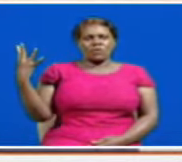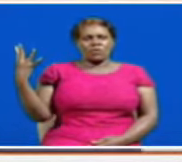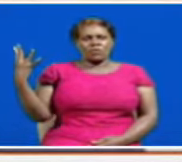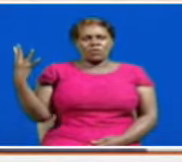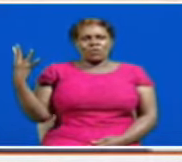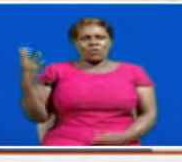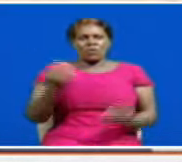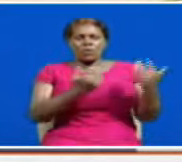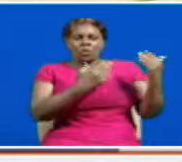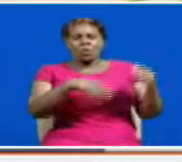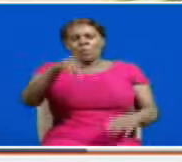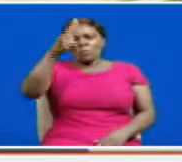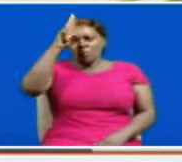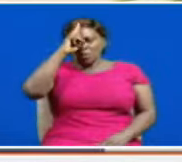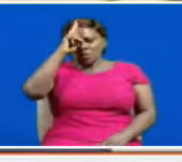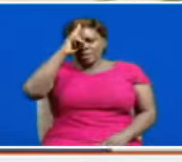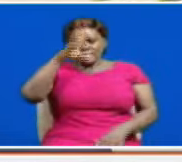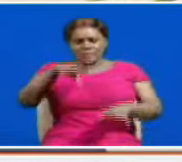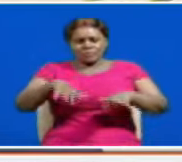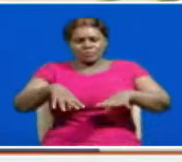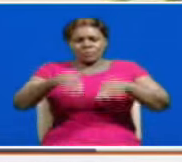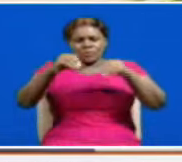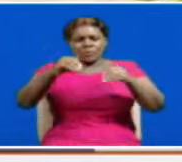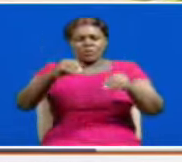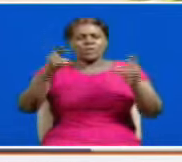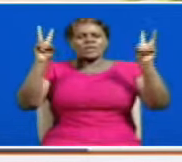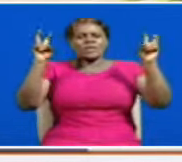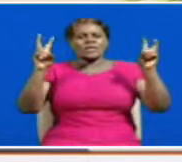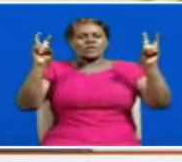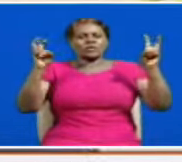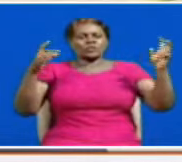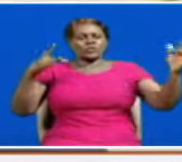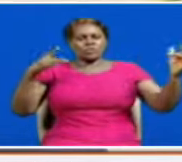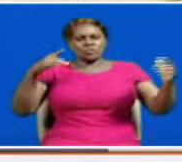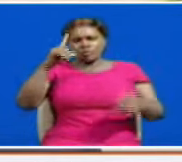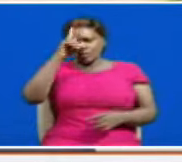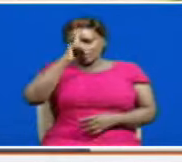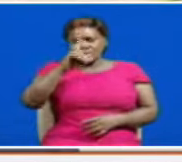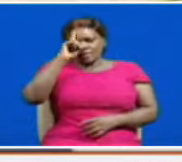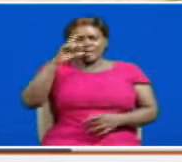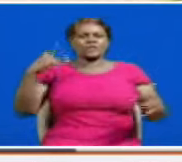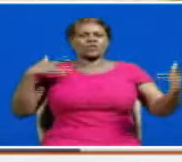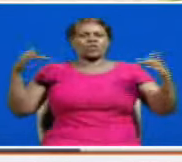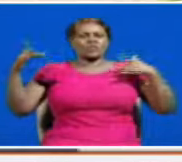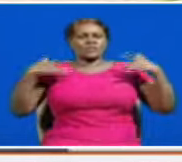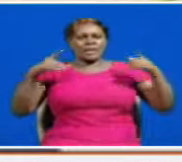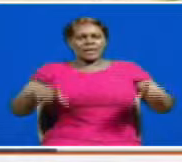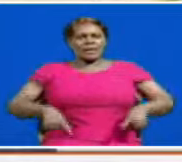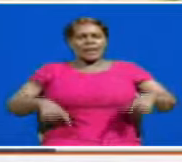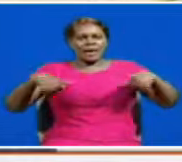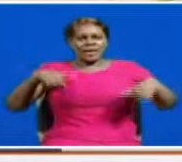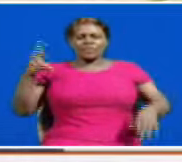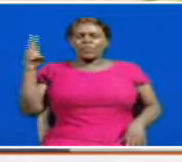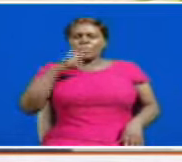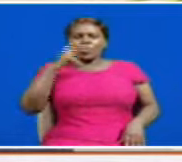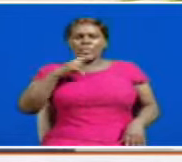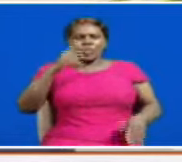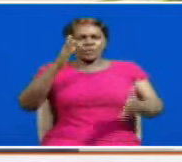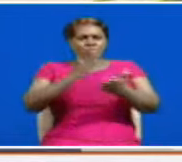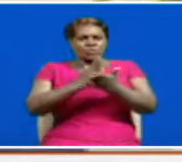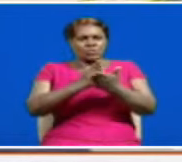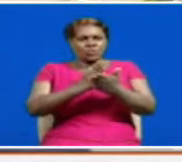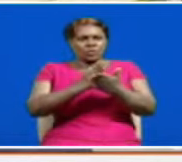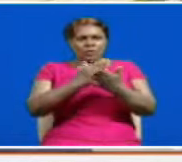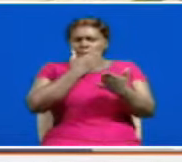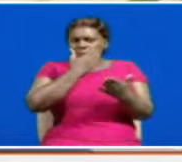January 2024. We hope the police will take up the issue with the seriousness it concerns, because she really feels her life is under threat just for